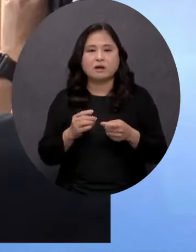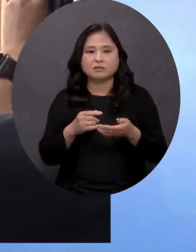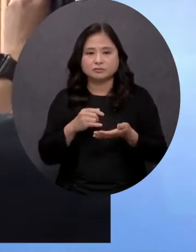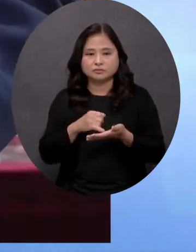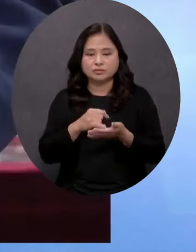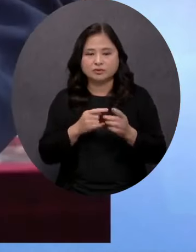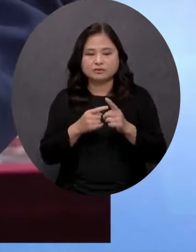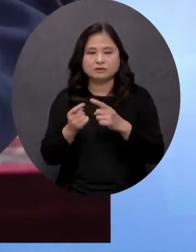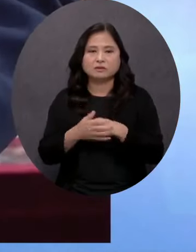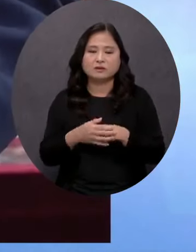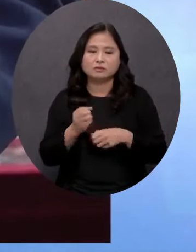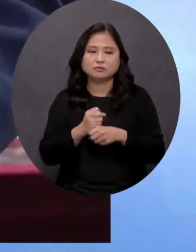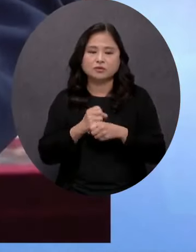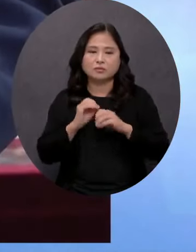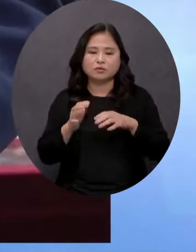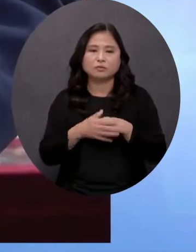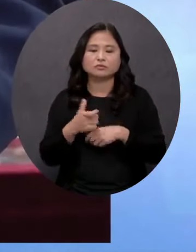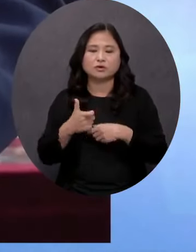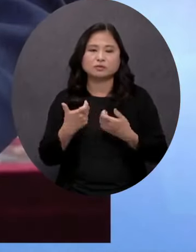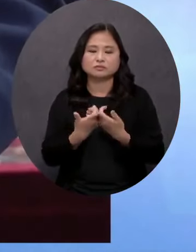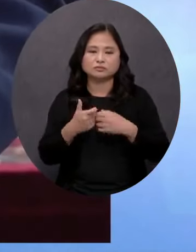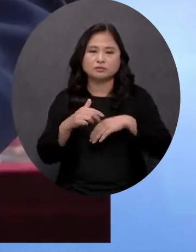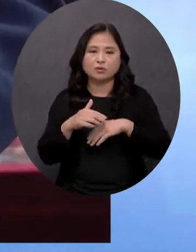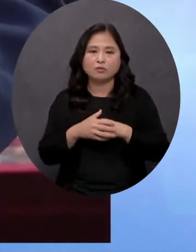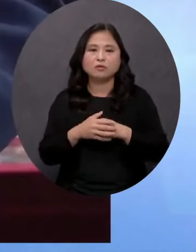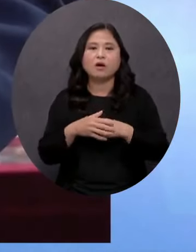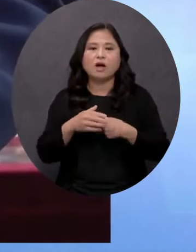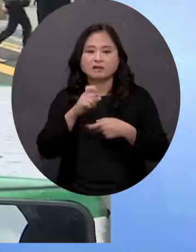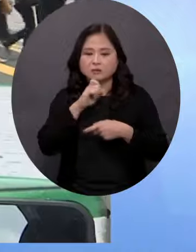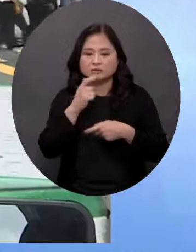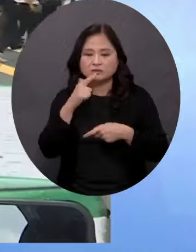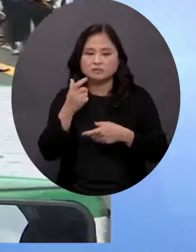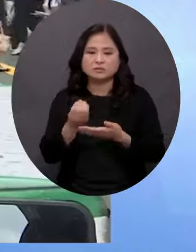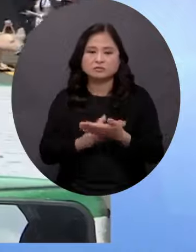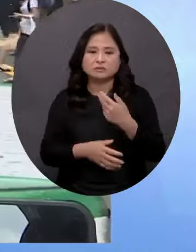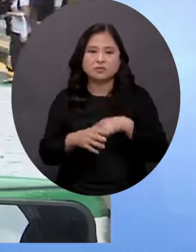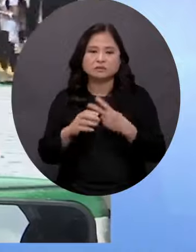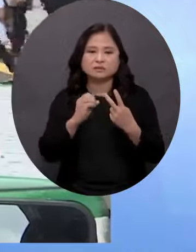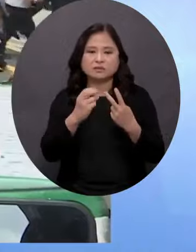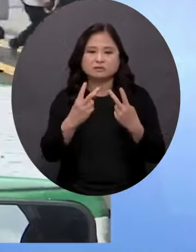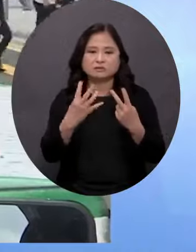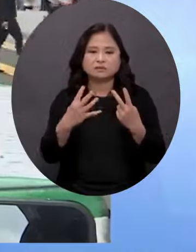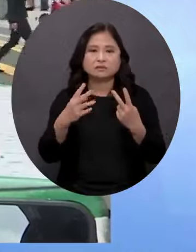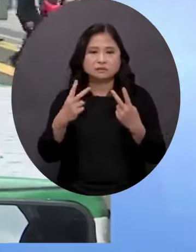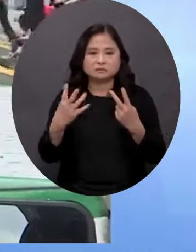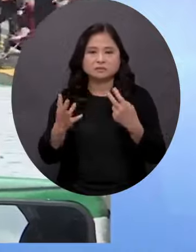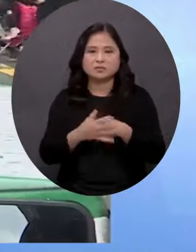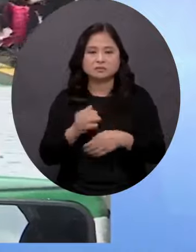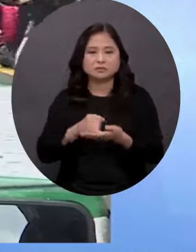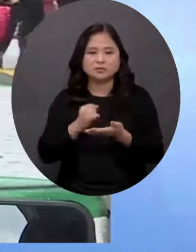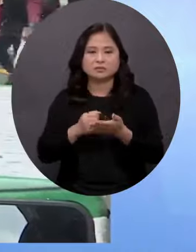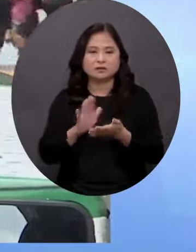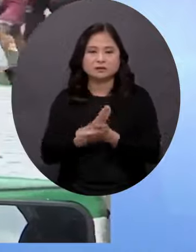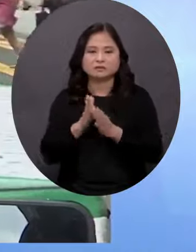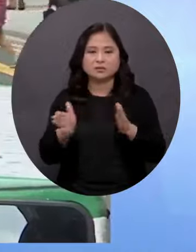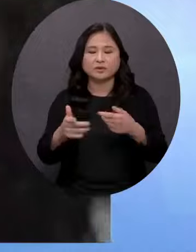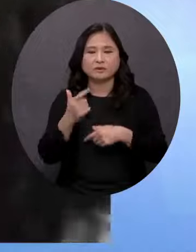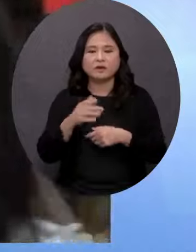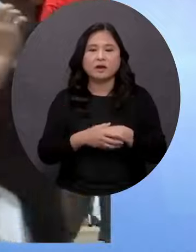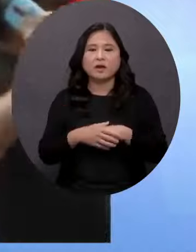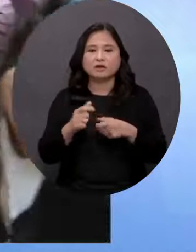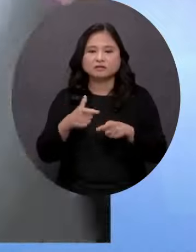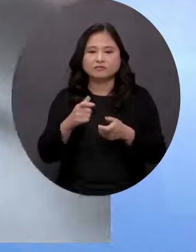案就税务事项有部分新措施，包括2024-25课税年度起实施薪俸税